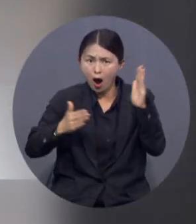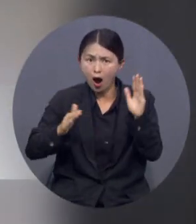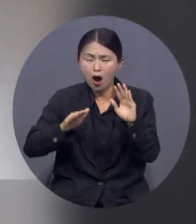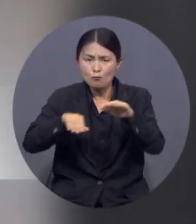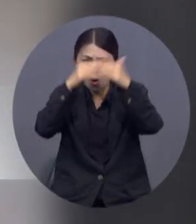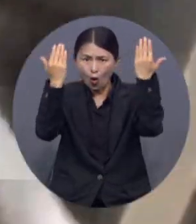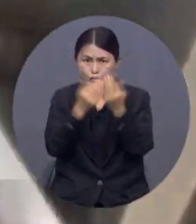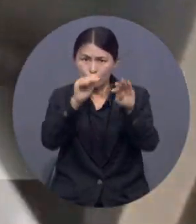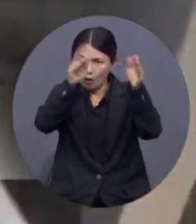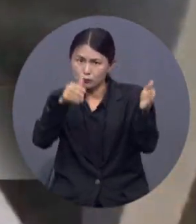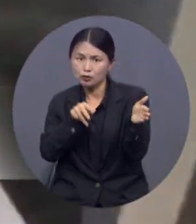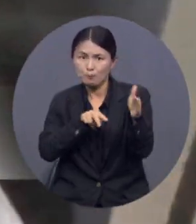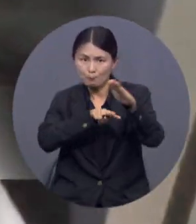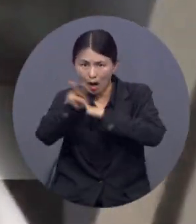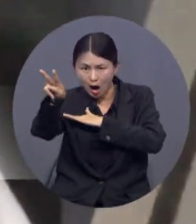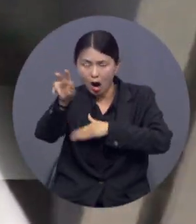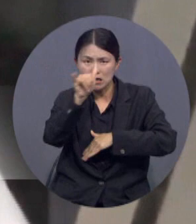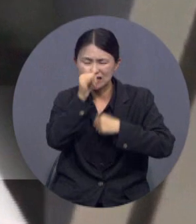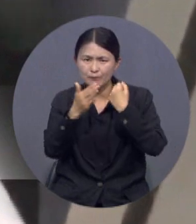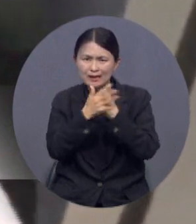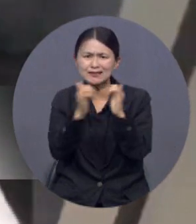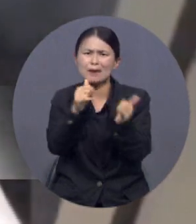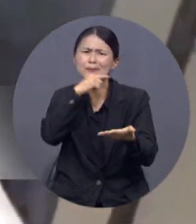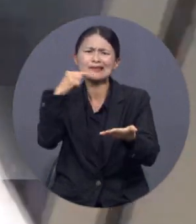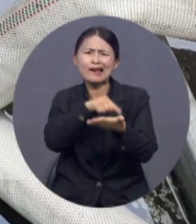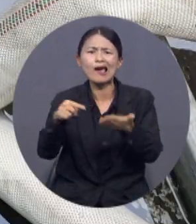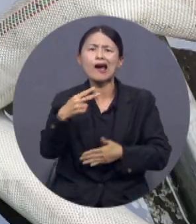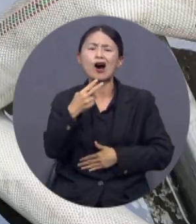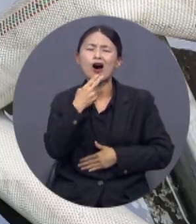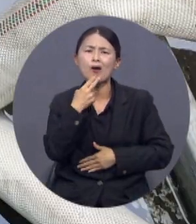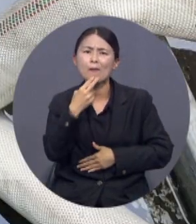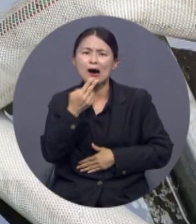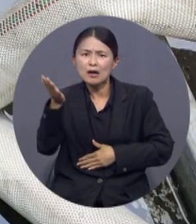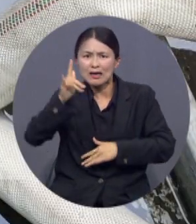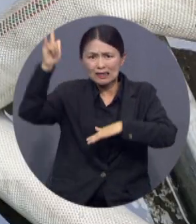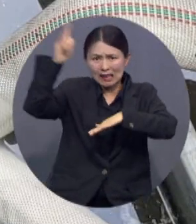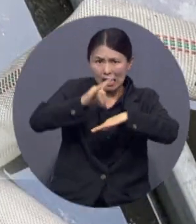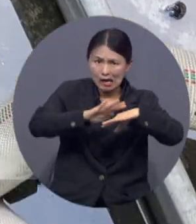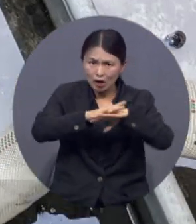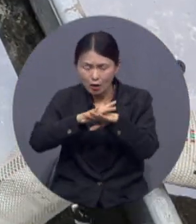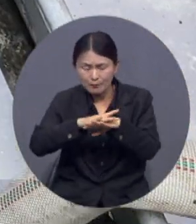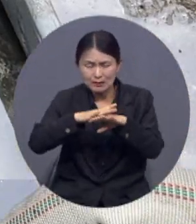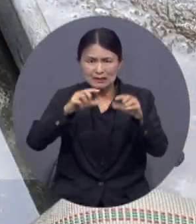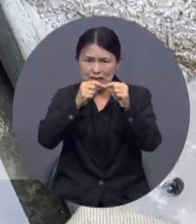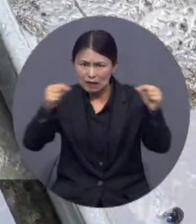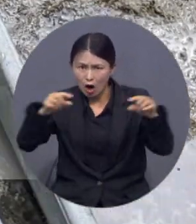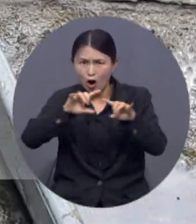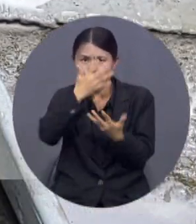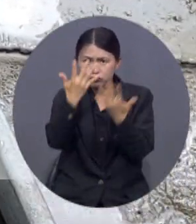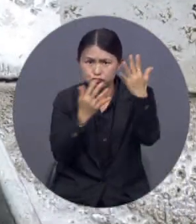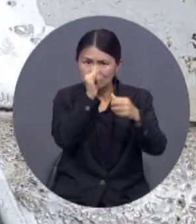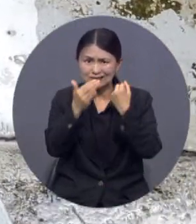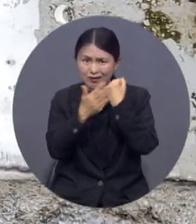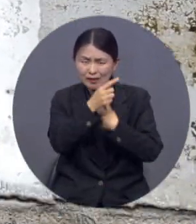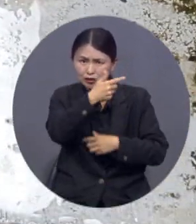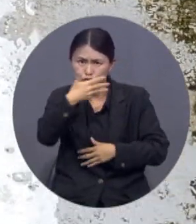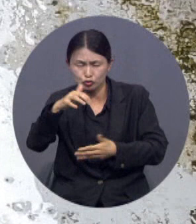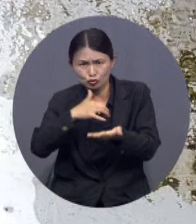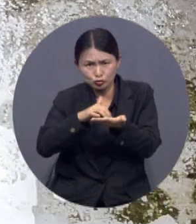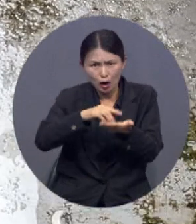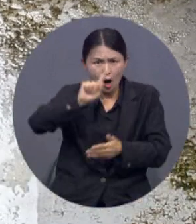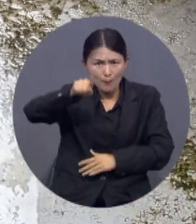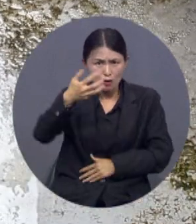모두 건물 밖으로 대피해 임명팬 없었지만 태양광 설비의 전기 배선 등이 불에 타 소방서 주산